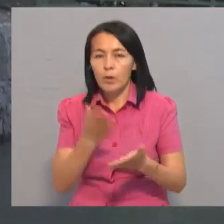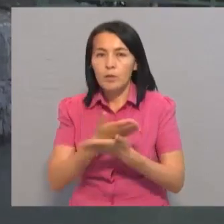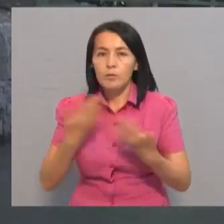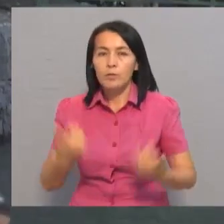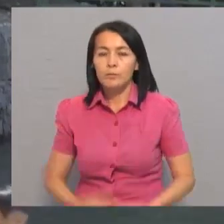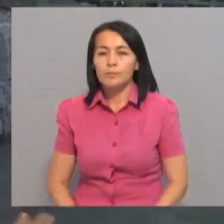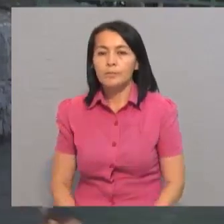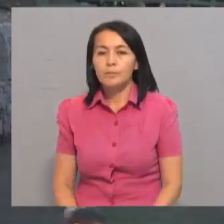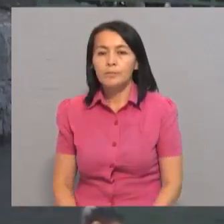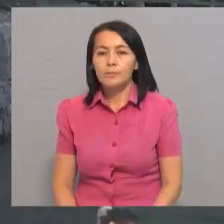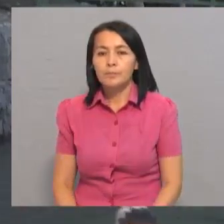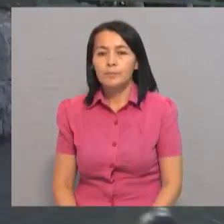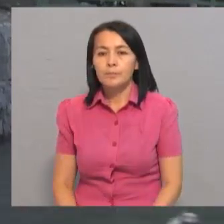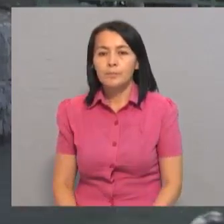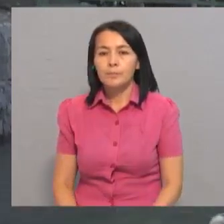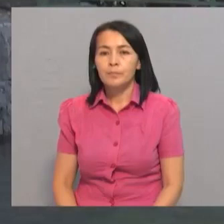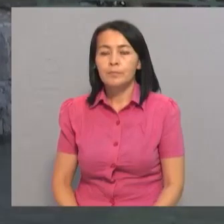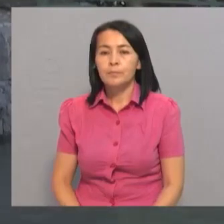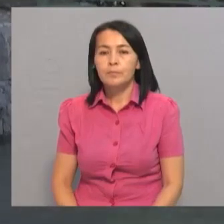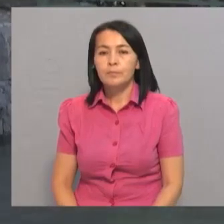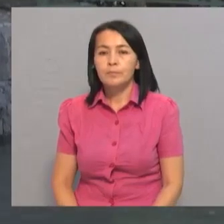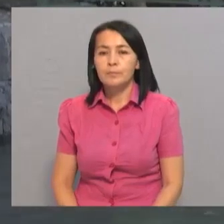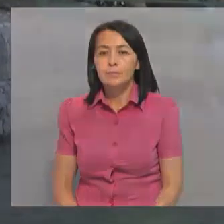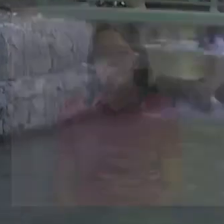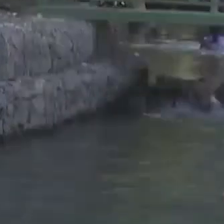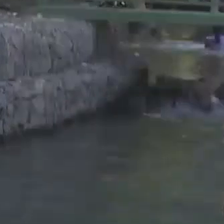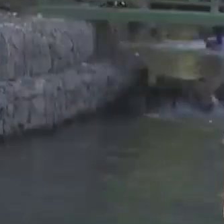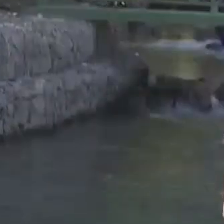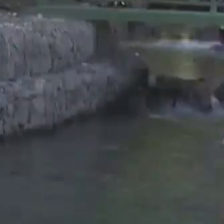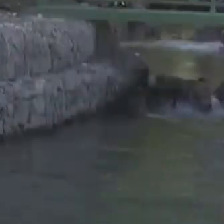тіркелмепті. Нұрлан Пайызов, Нұркен Жалбиев, Нұрлыбек Асқарұлы, жаңалықтар.